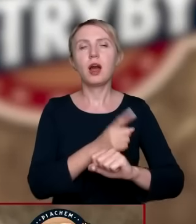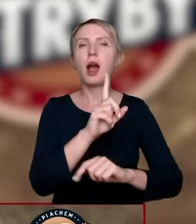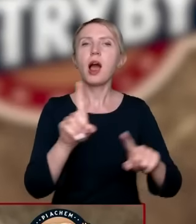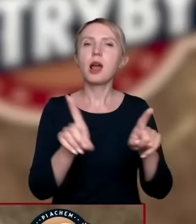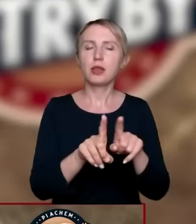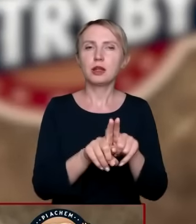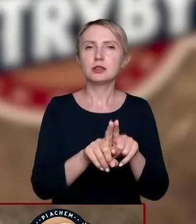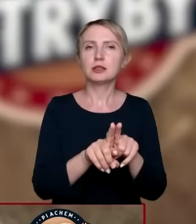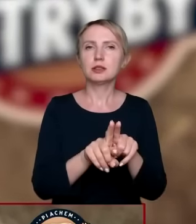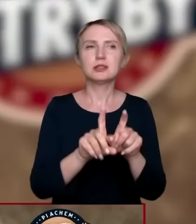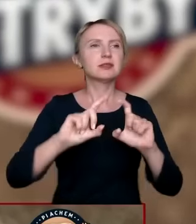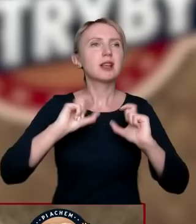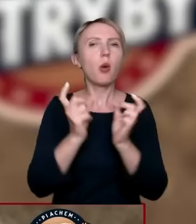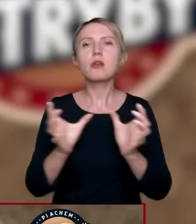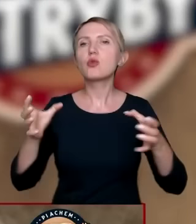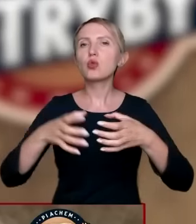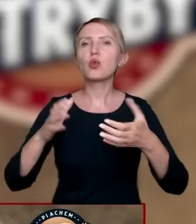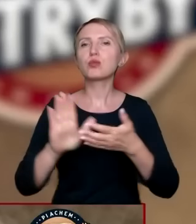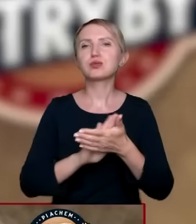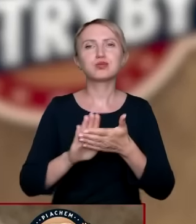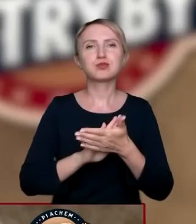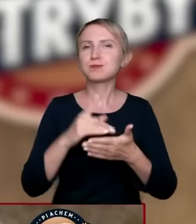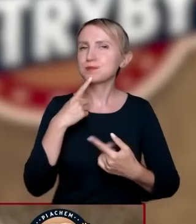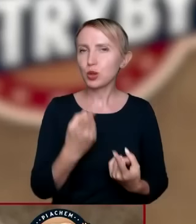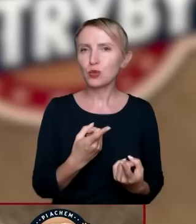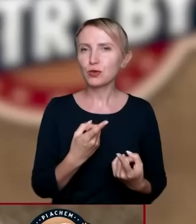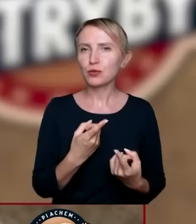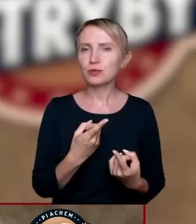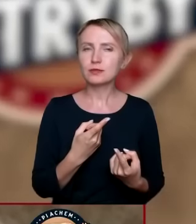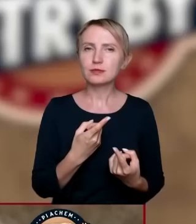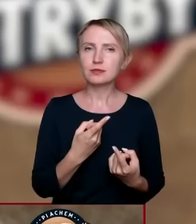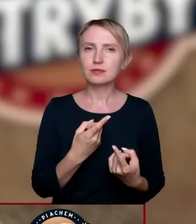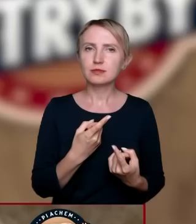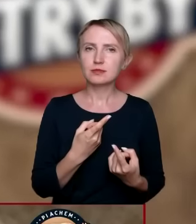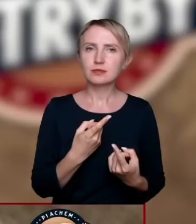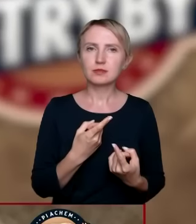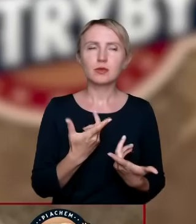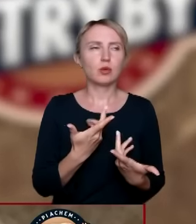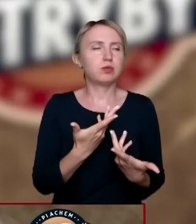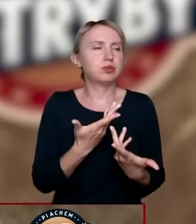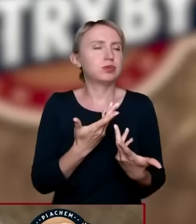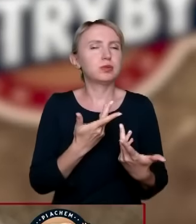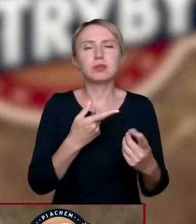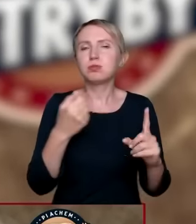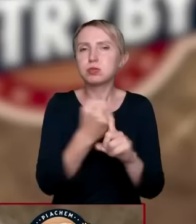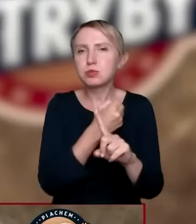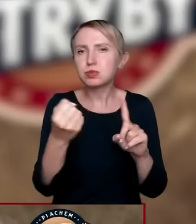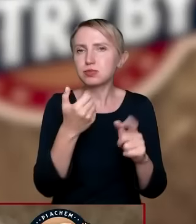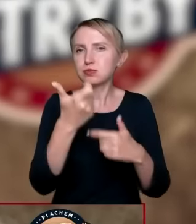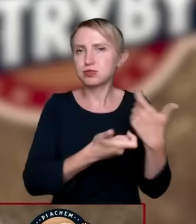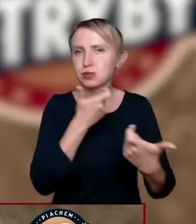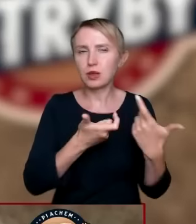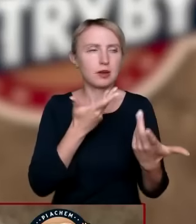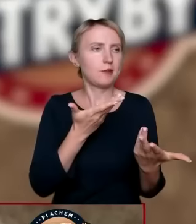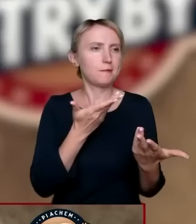tej całej zgrai. Przepraszam państwo za za wyraz, ale najmij mordów, którzy bez